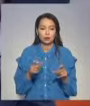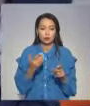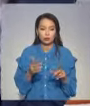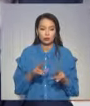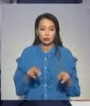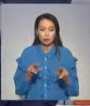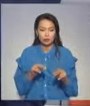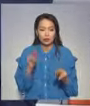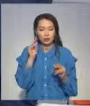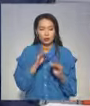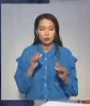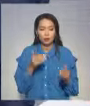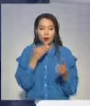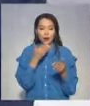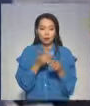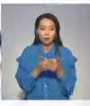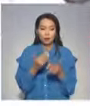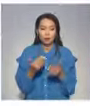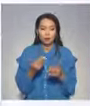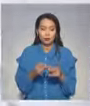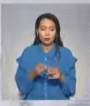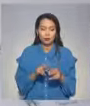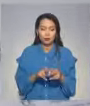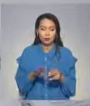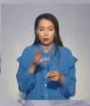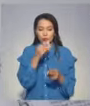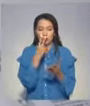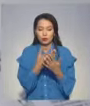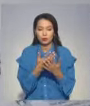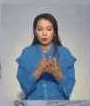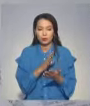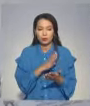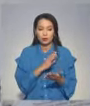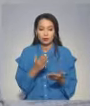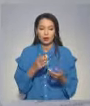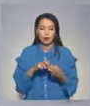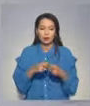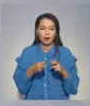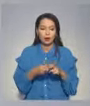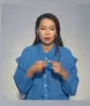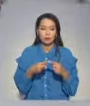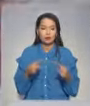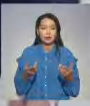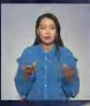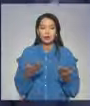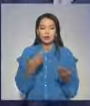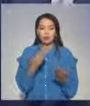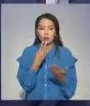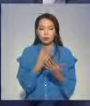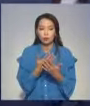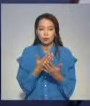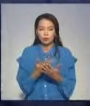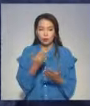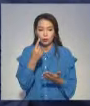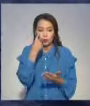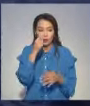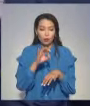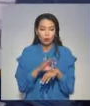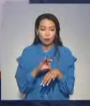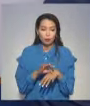және де оқушылар алдында сауалнама жүргізді. Ең ауқымды проблемалардың қайсысы, сонда біз көрсетілген болатын ол көз ауруы және